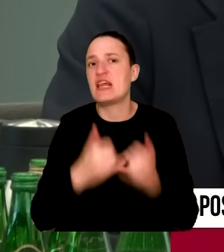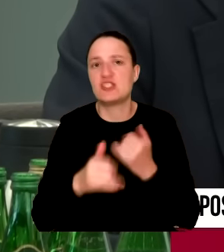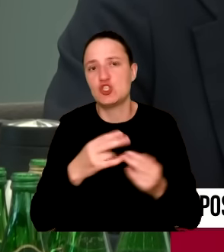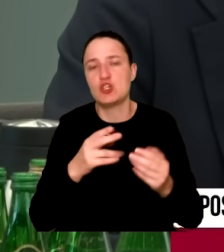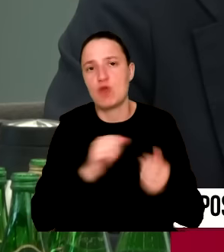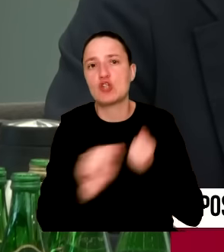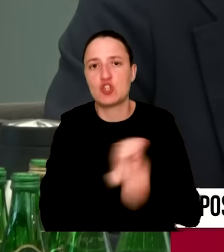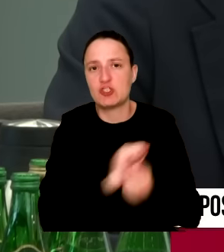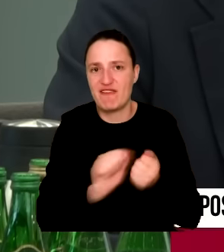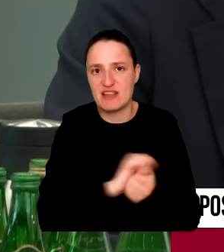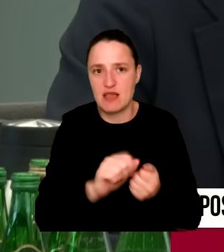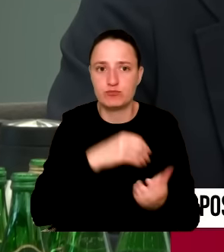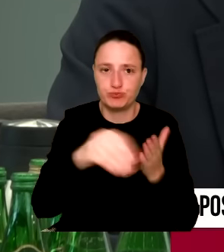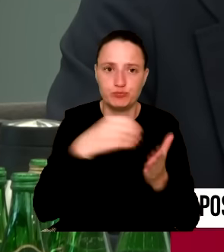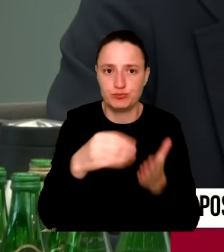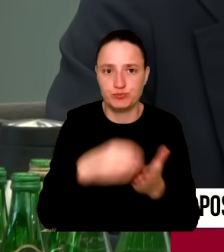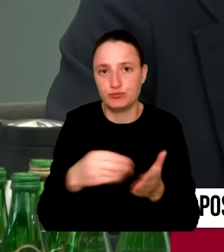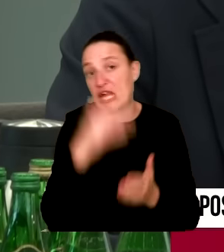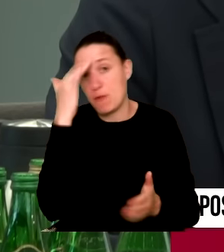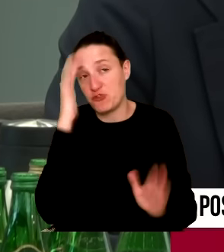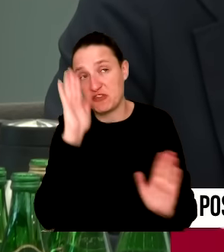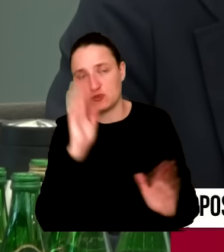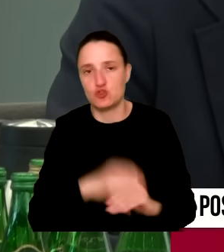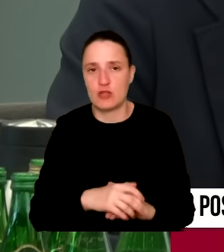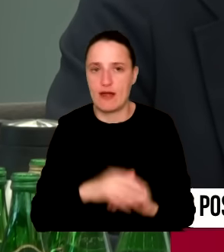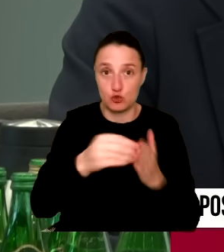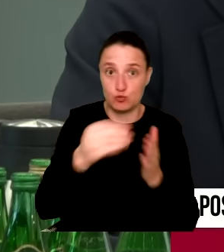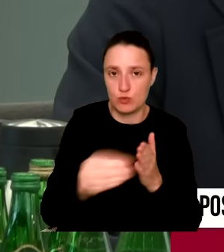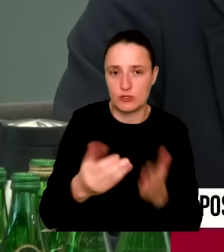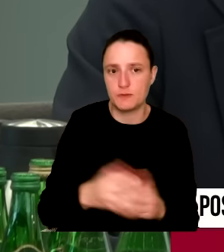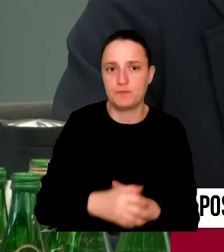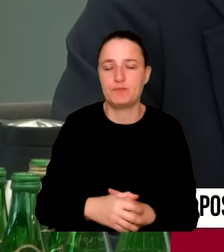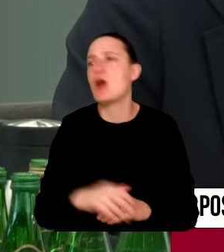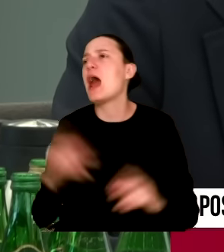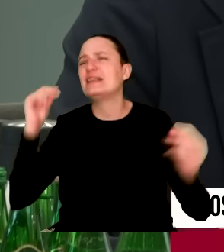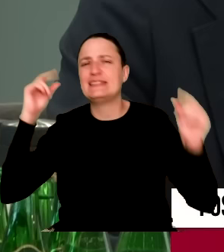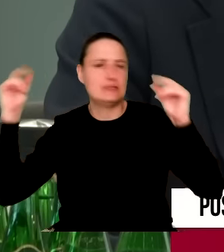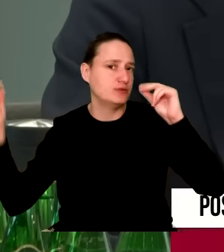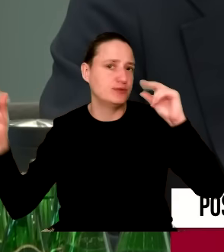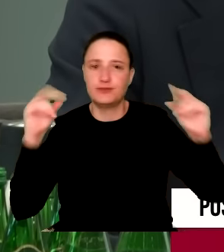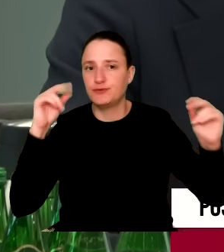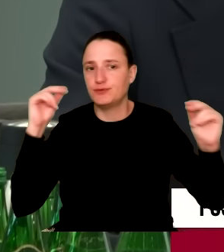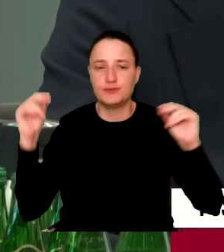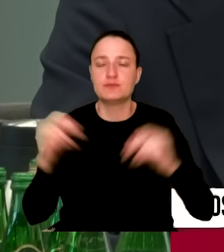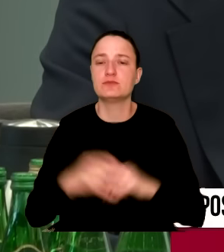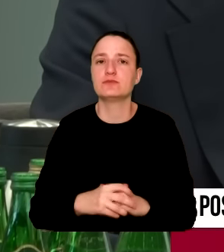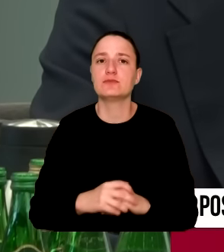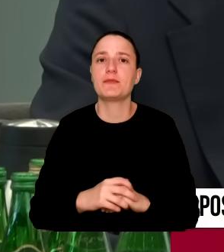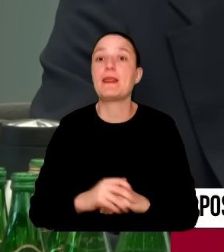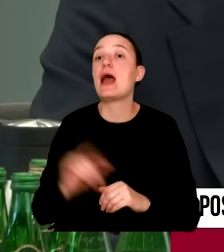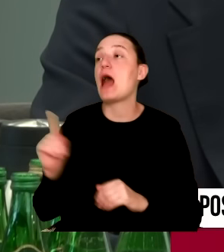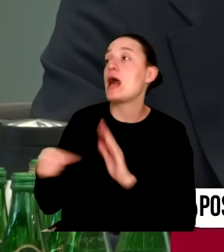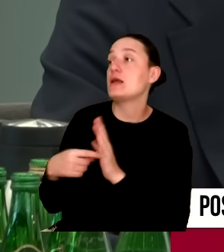odszkodowania hipotetyczne powić brak wprowadzenia stanu nadzwyczajnego wiązało się z tym że że jednak wielu